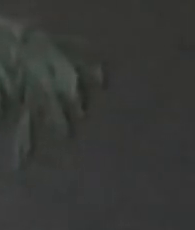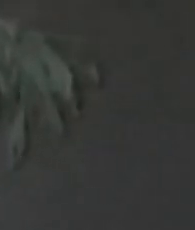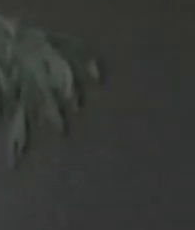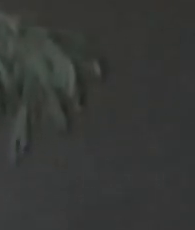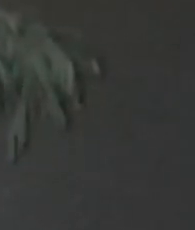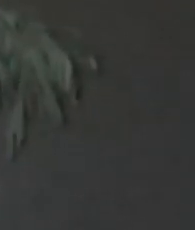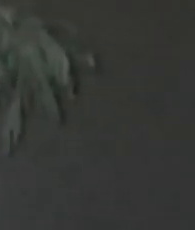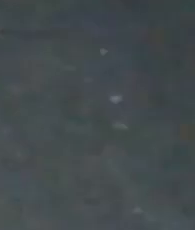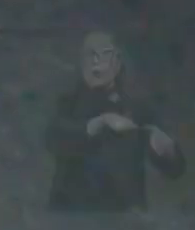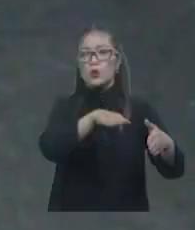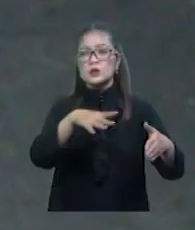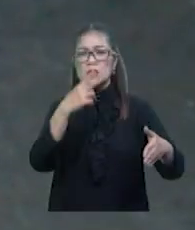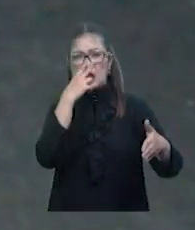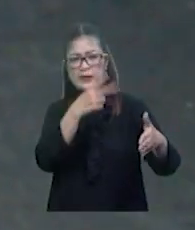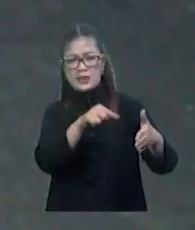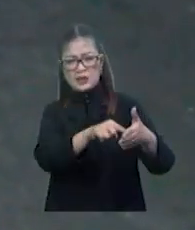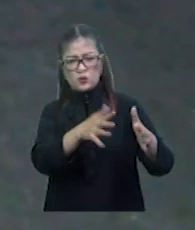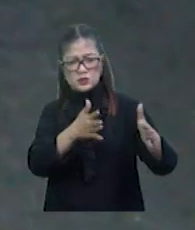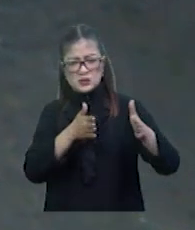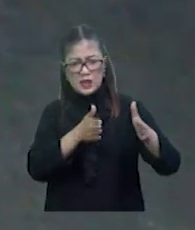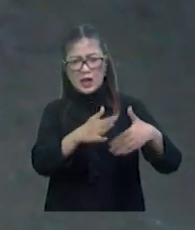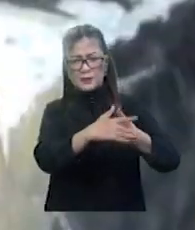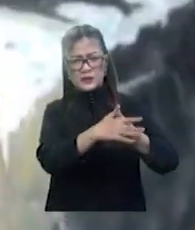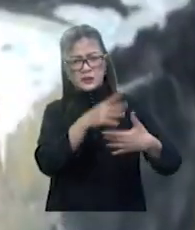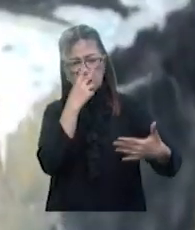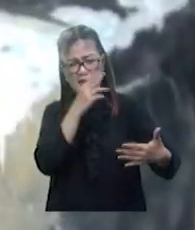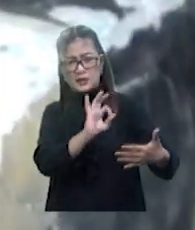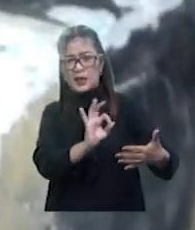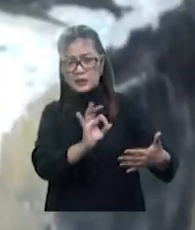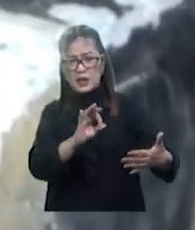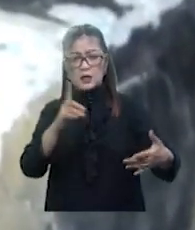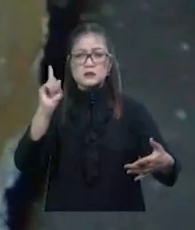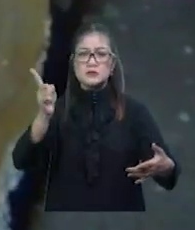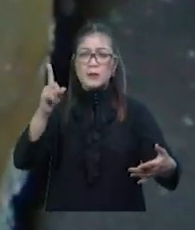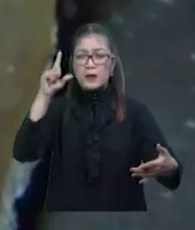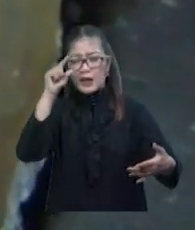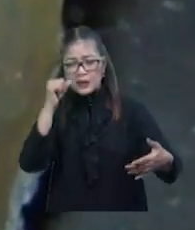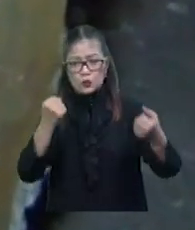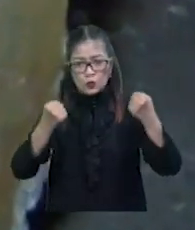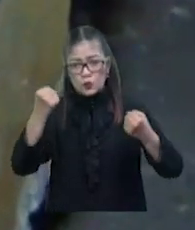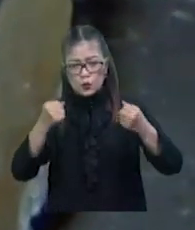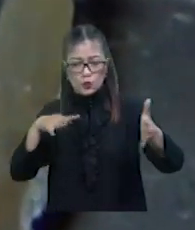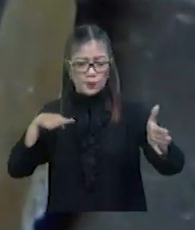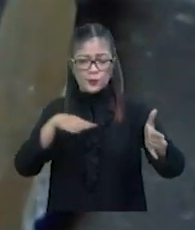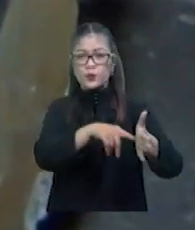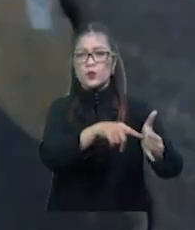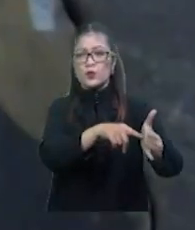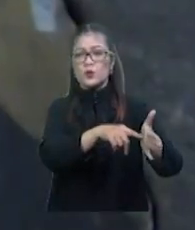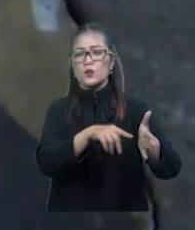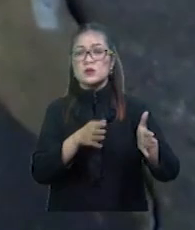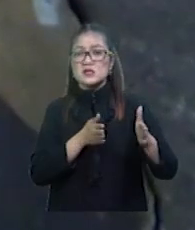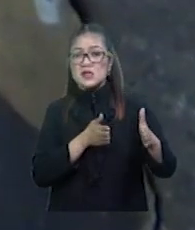Jakarta Utara. Diduga supir mengantuk sehingga tidak bisa menguasai laju kendaraan dan akhirnya menabrak beton pembatas jalur